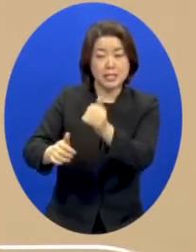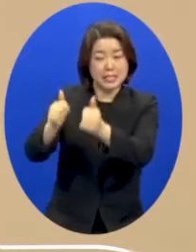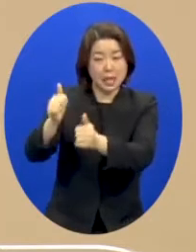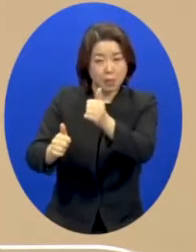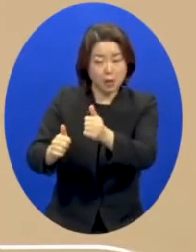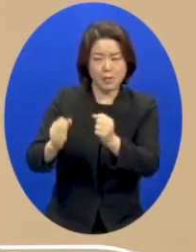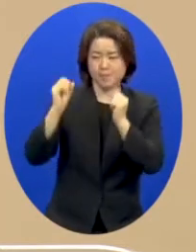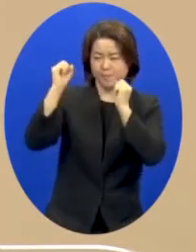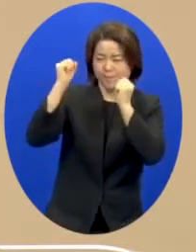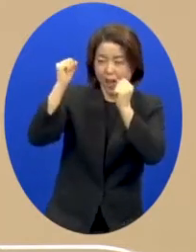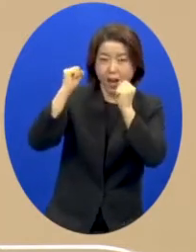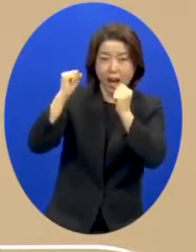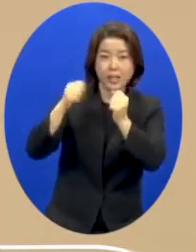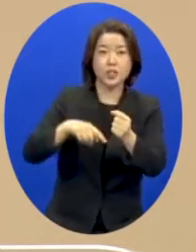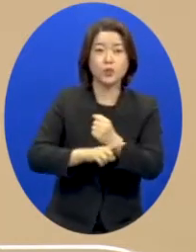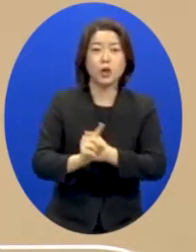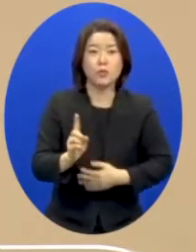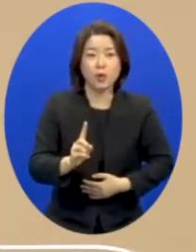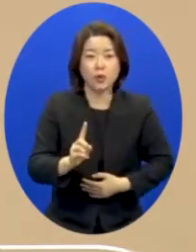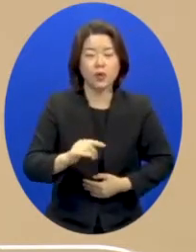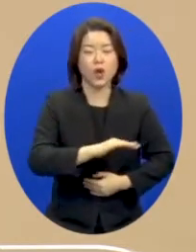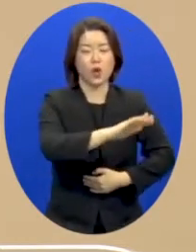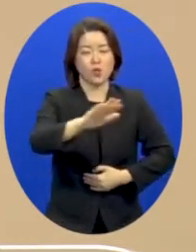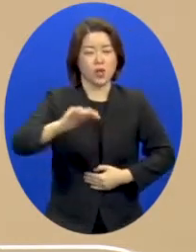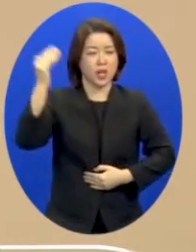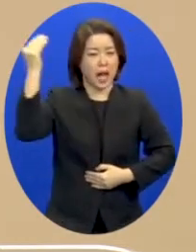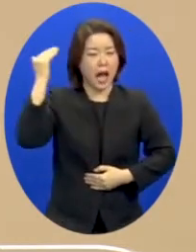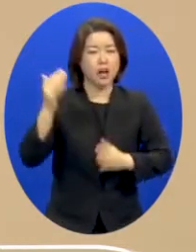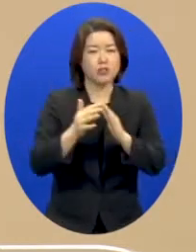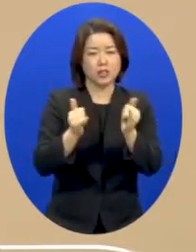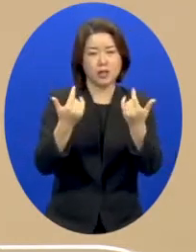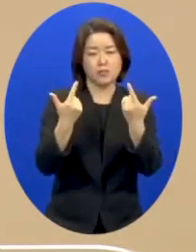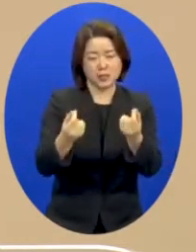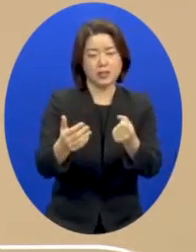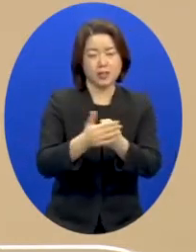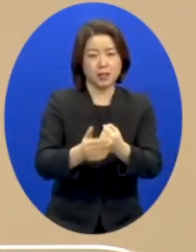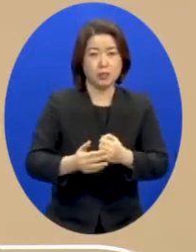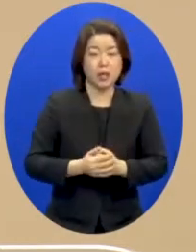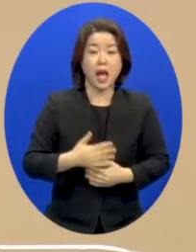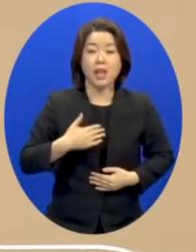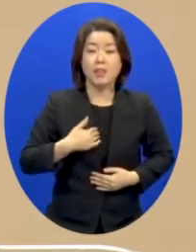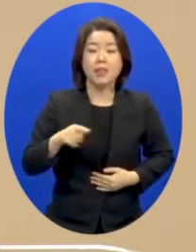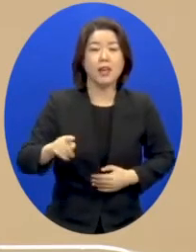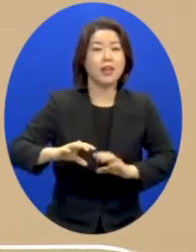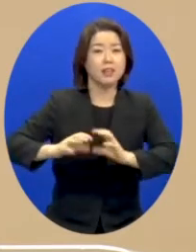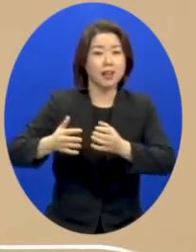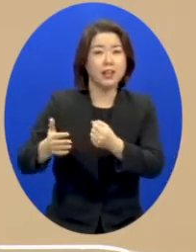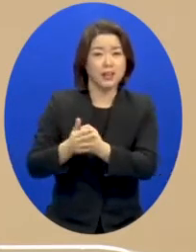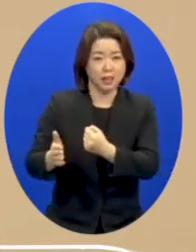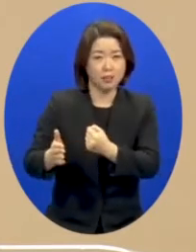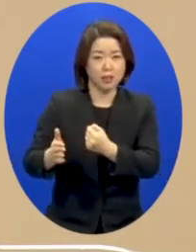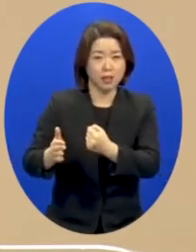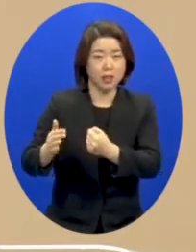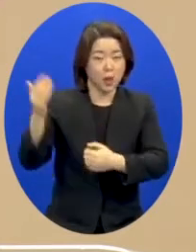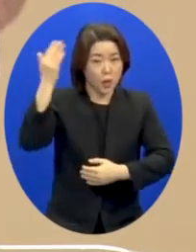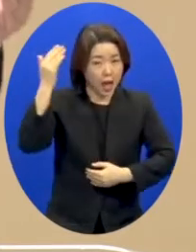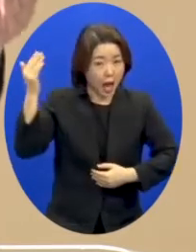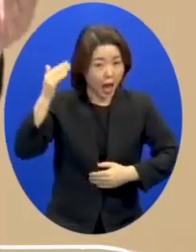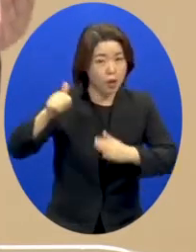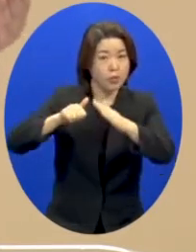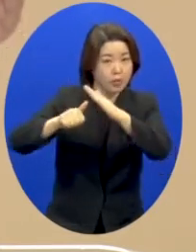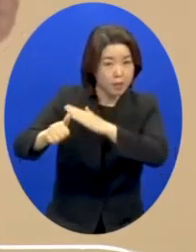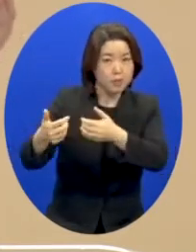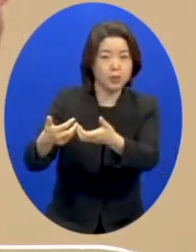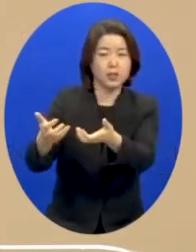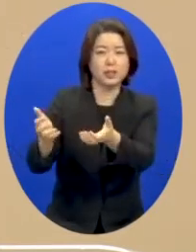이유가 우리가 대한민국 국민이기 때문에 그렇습니다. 그러니까 내 나라니까 우리나라의 어떤